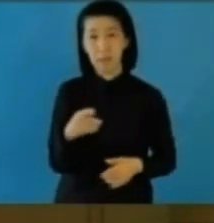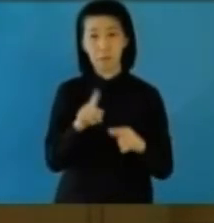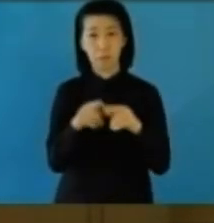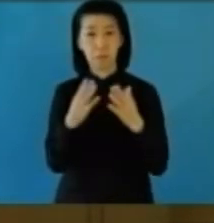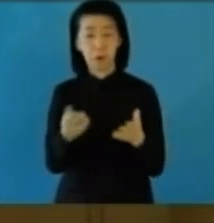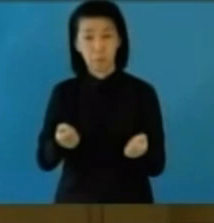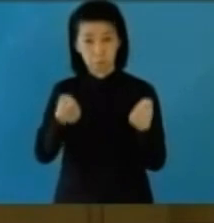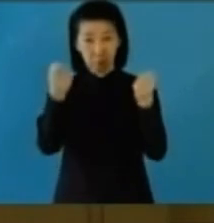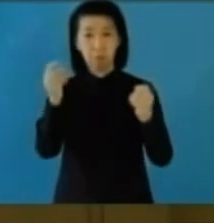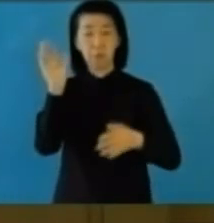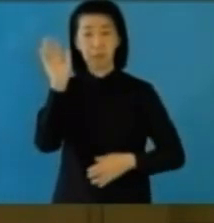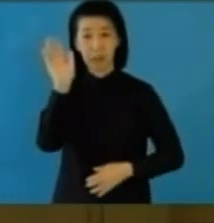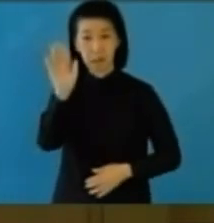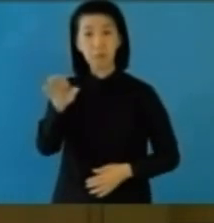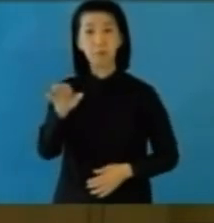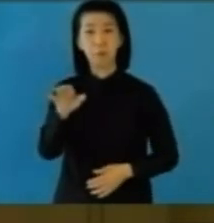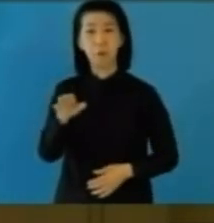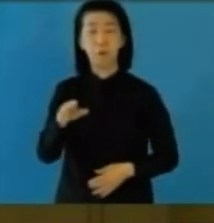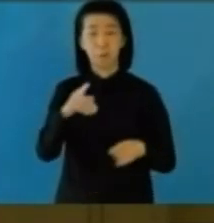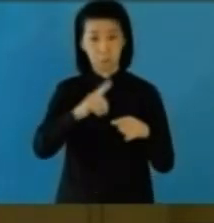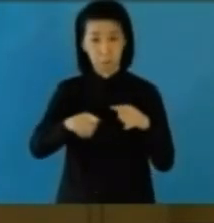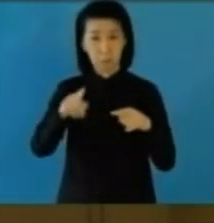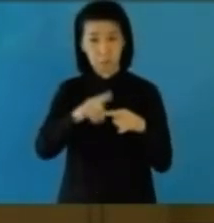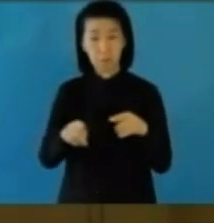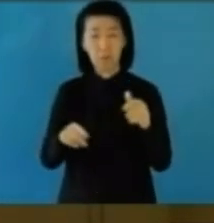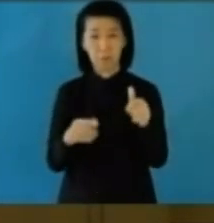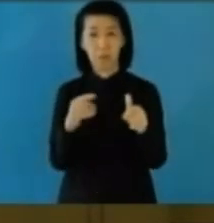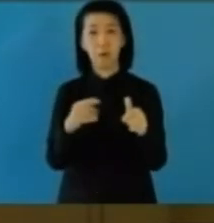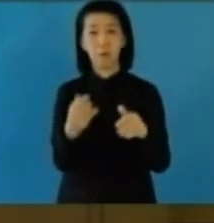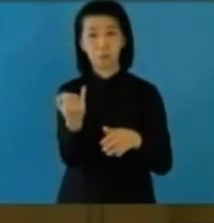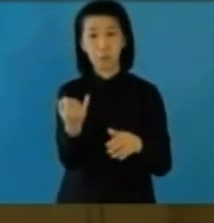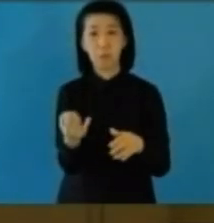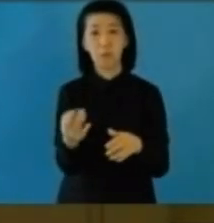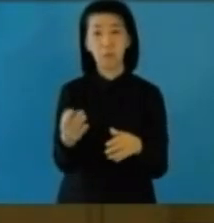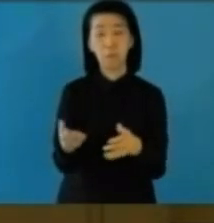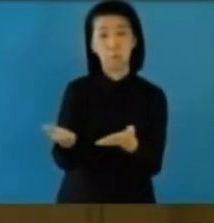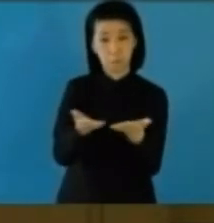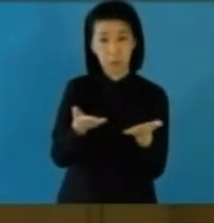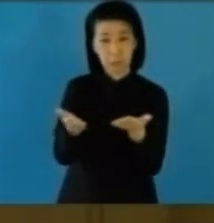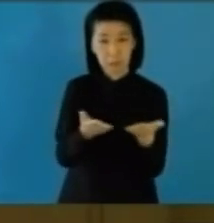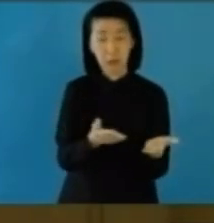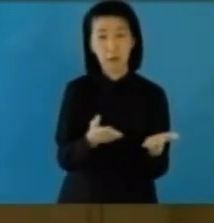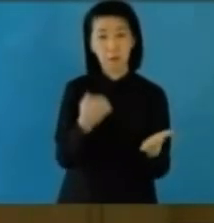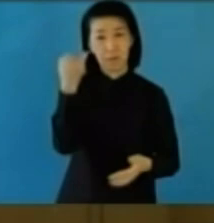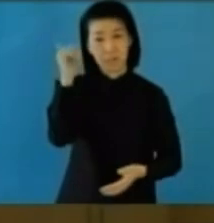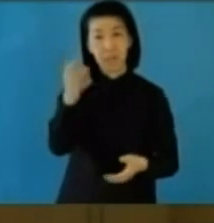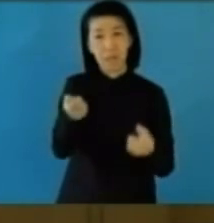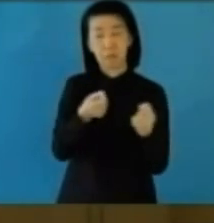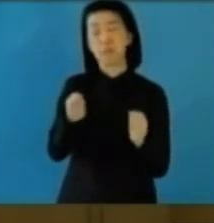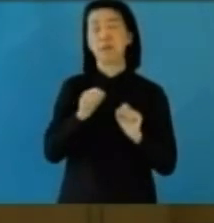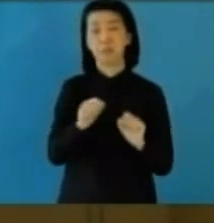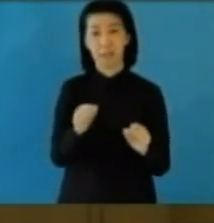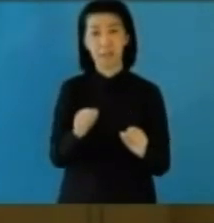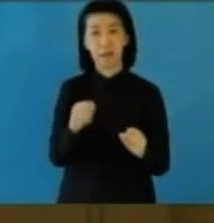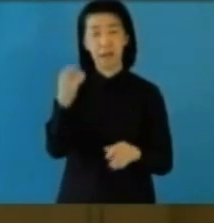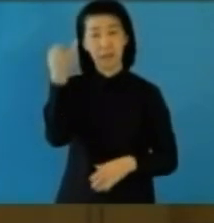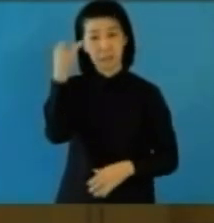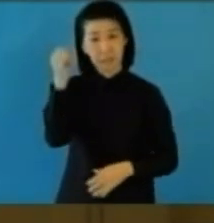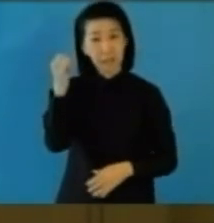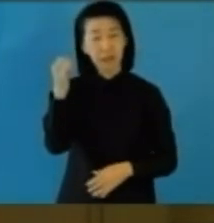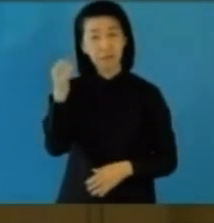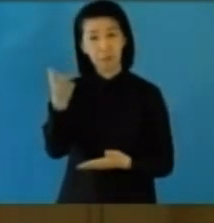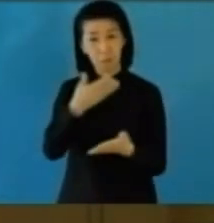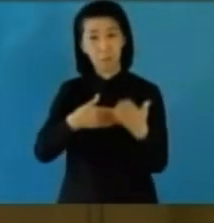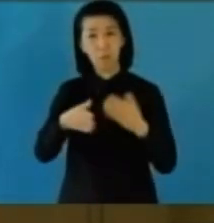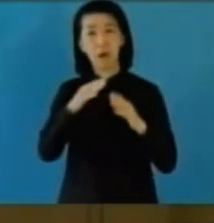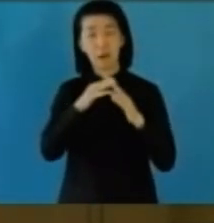卒業後に段階的に共学化等を行う案について意見聴取を行ったところであり、この意見聴取結果については